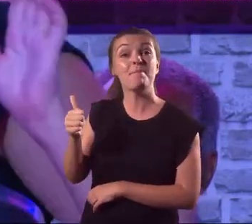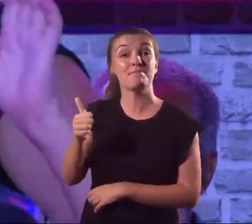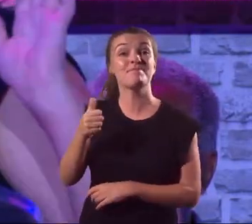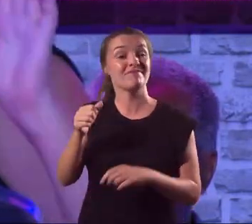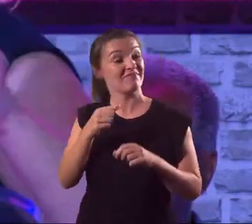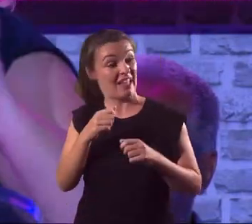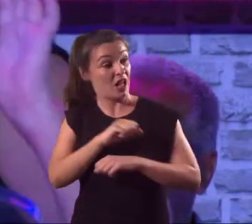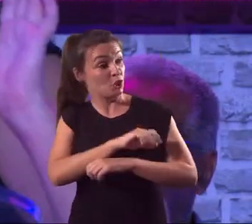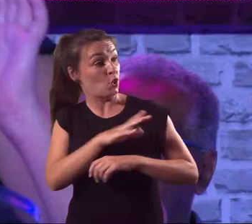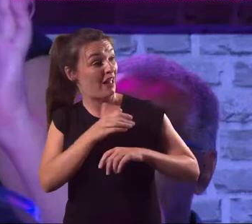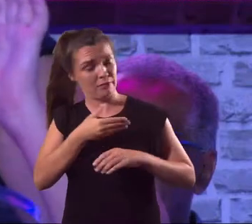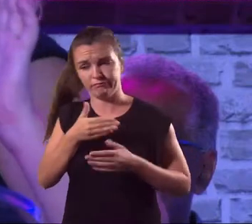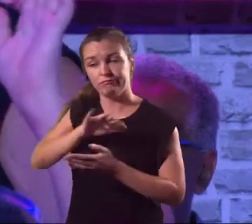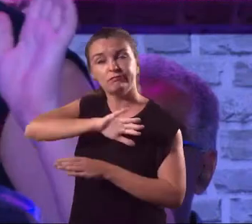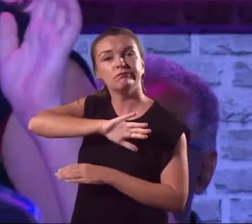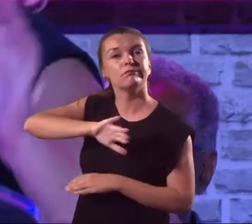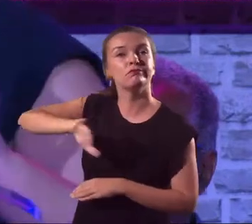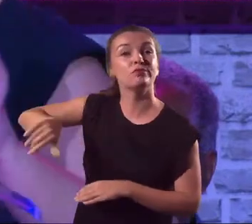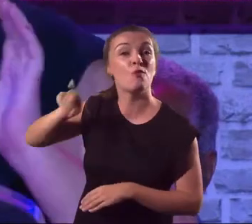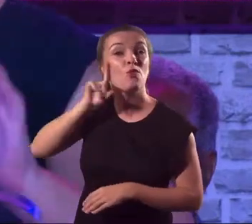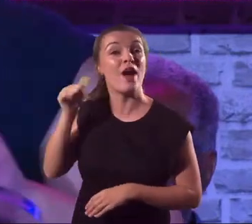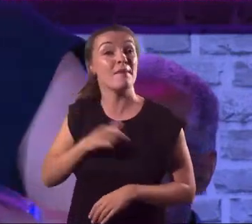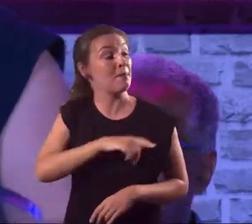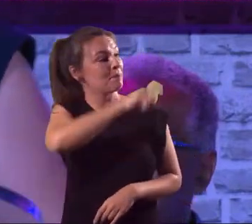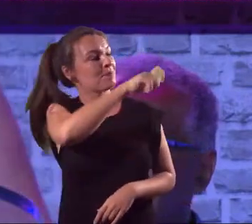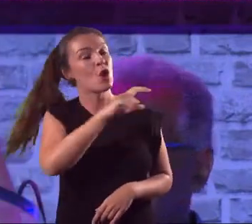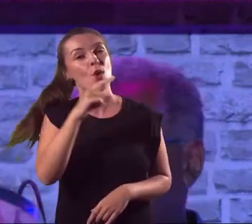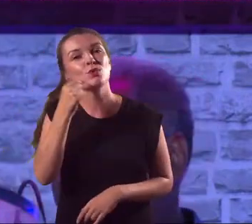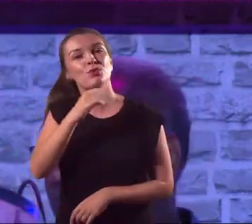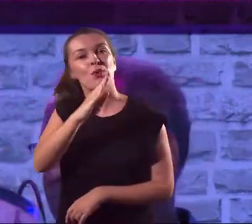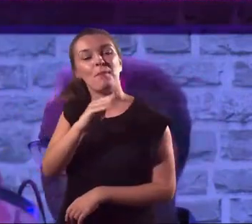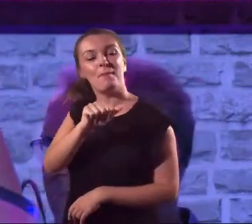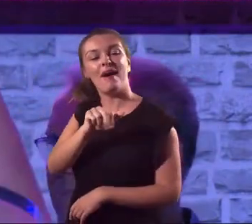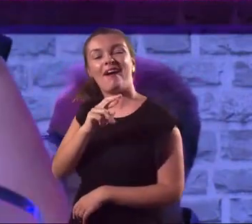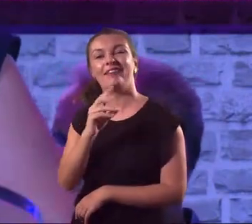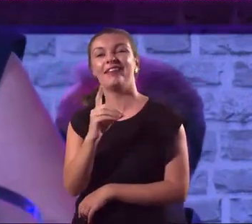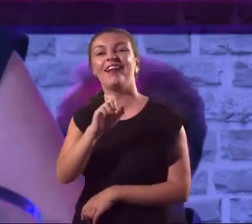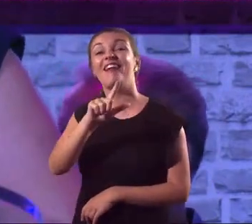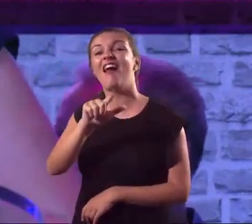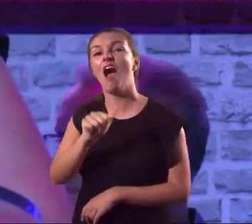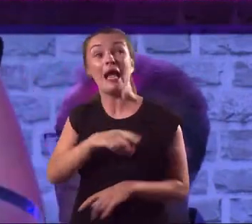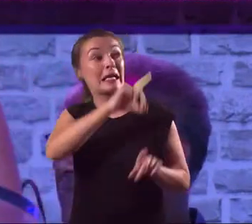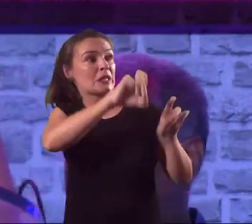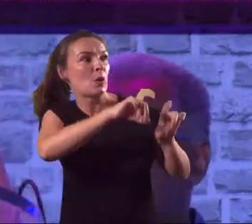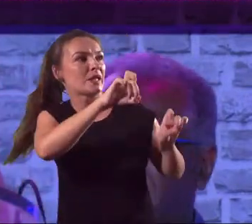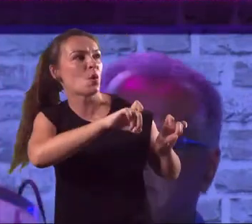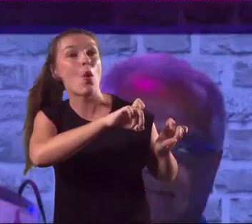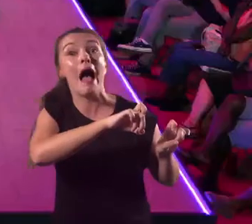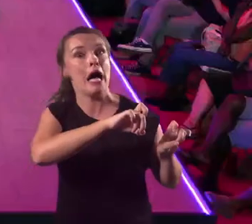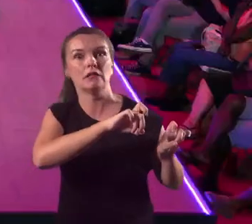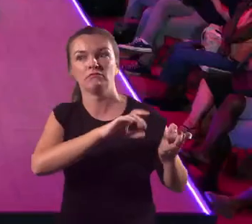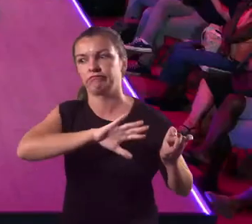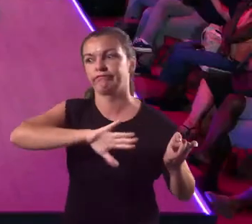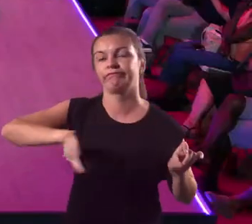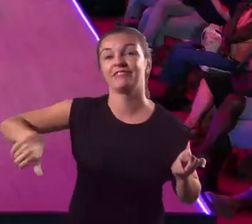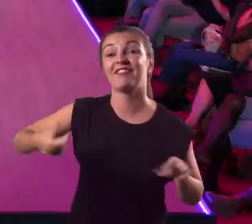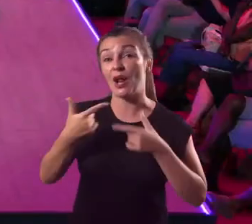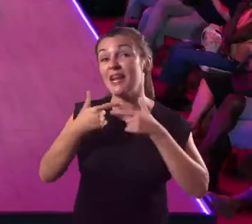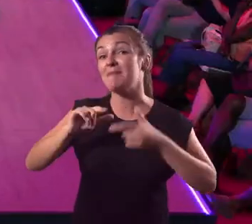juste pour avoir posé des questions à M. Bardella, comme quoi vous voyez que l'extrême droite, en plus, déteste la liberté de la presse.